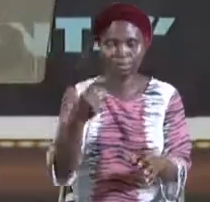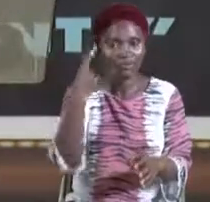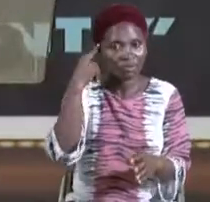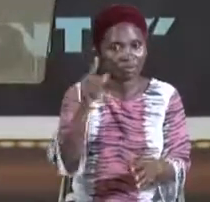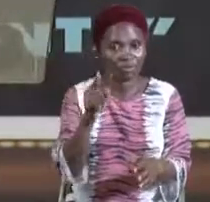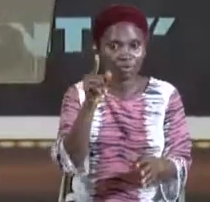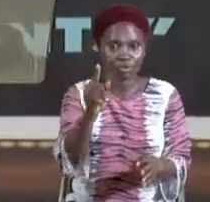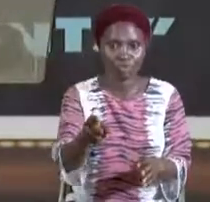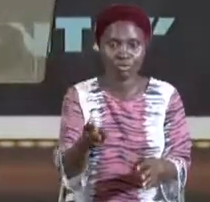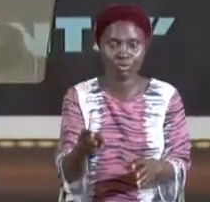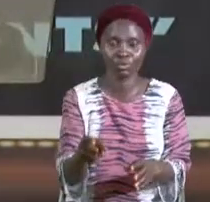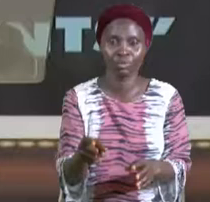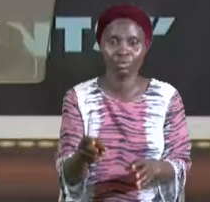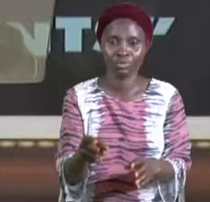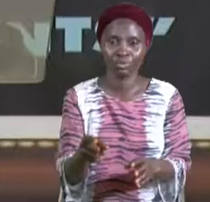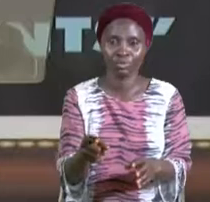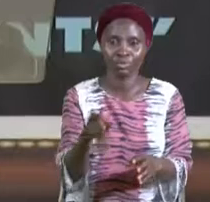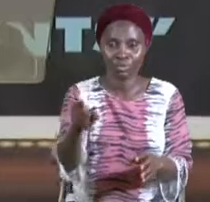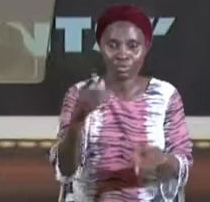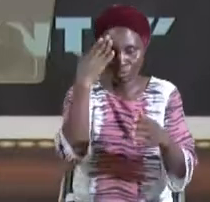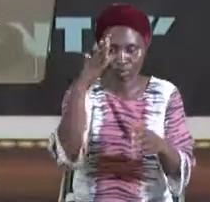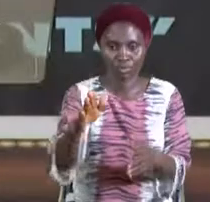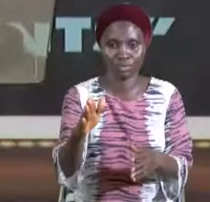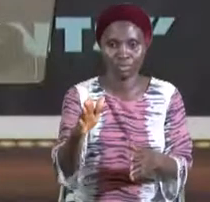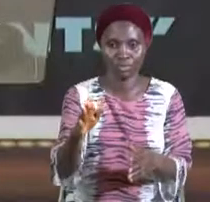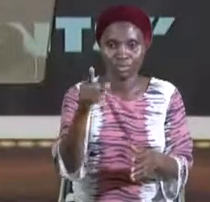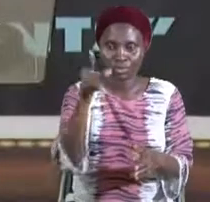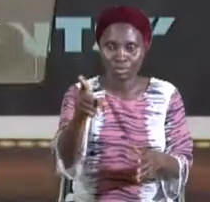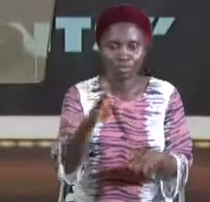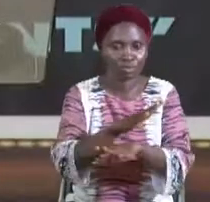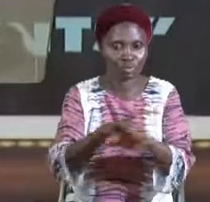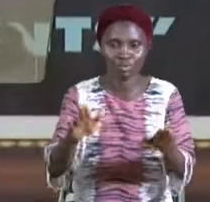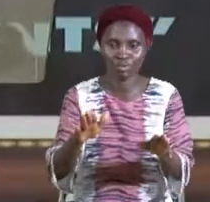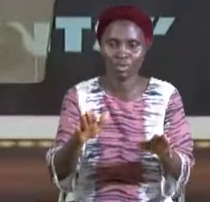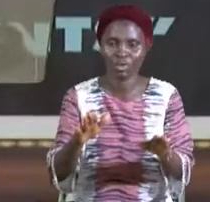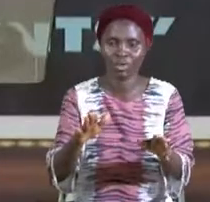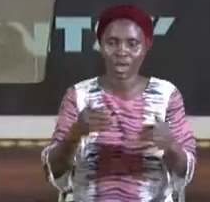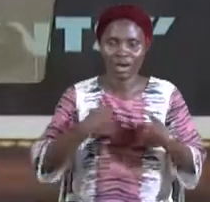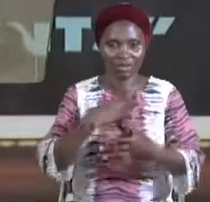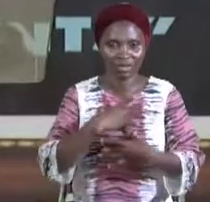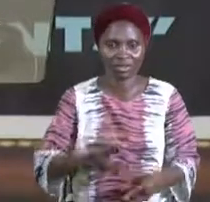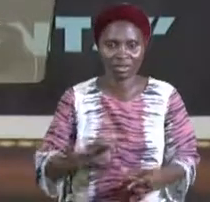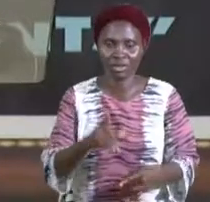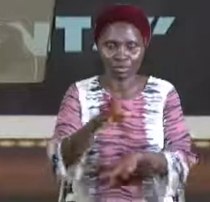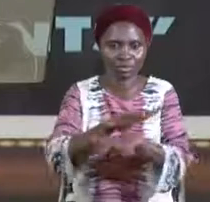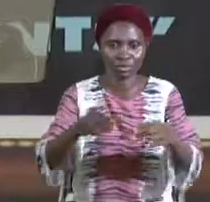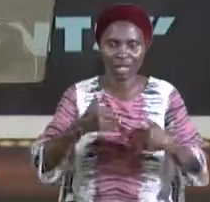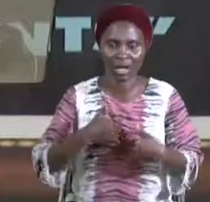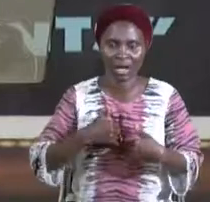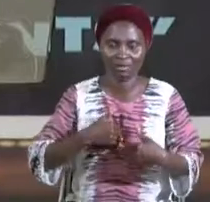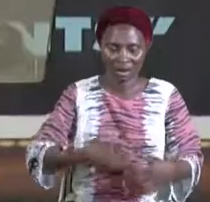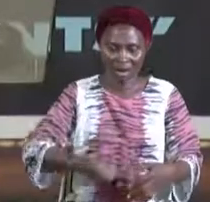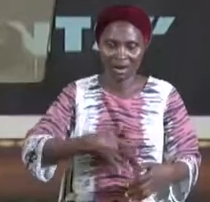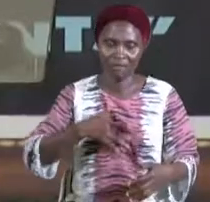ne conçois pas, tu ne connais pas, tu ne chéris pas, tu n'as pas d'affection pour